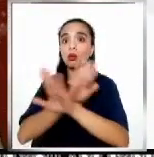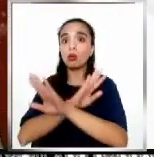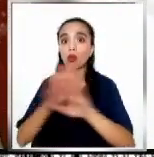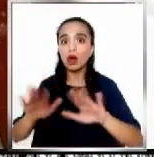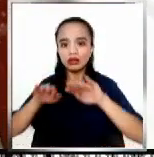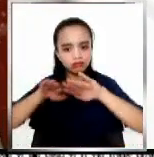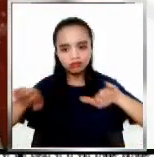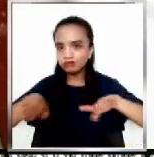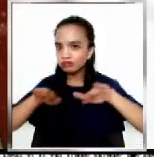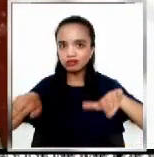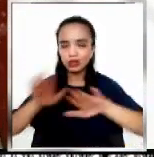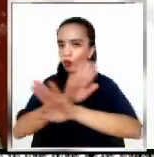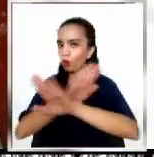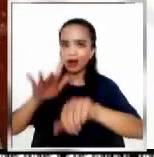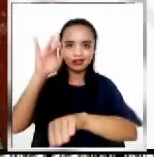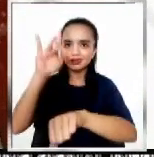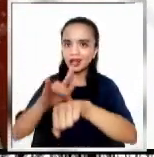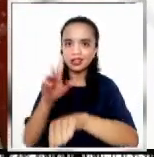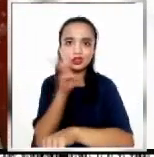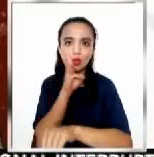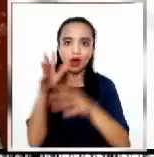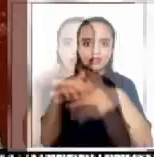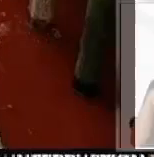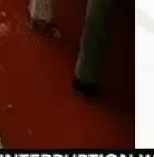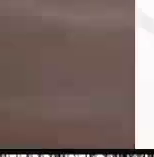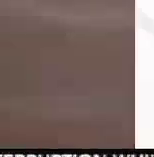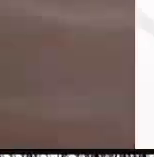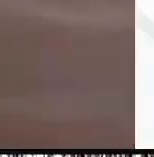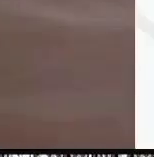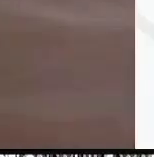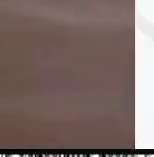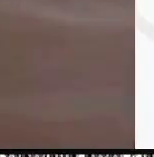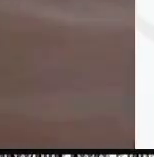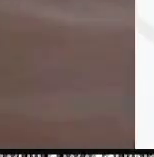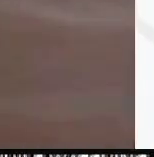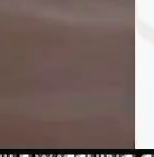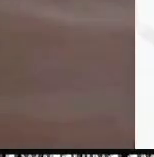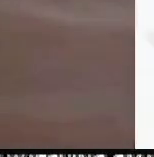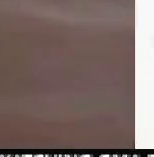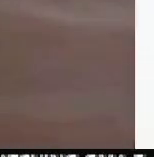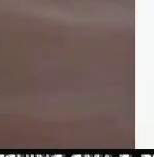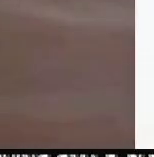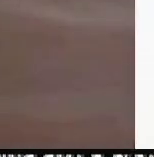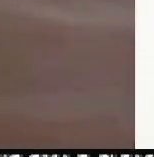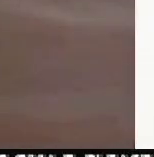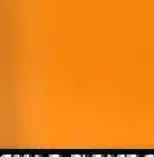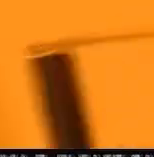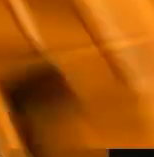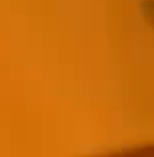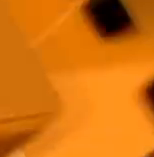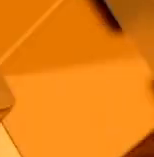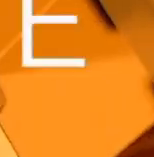tubig habang nagsasagawa sila ng pagsusuri. Mariz Umali, nakatutok, 24 oras.